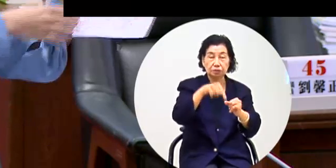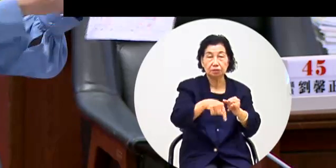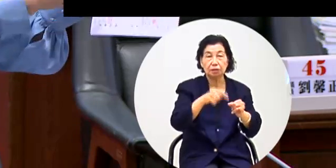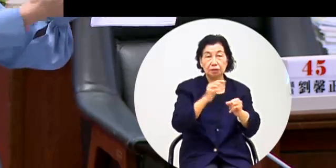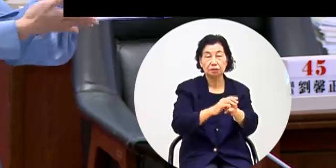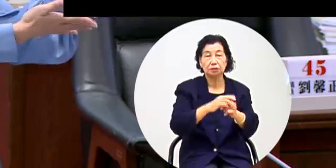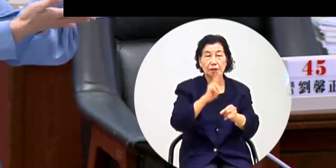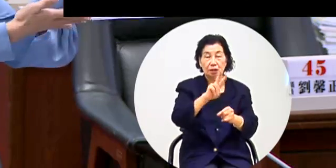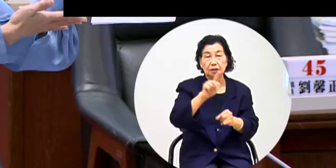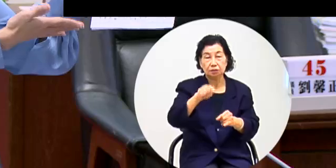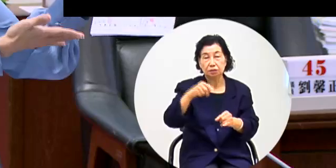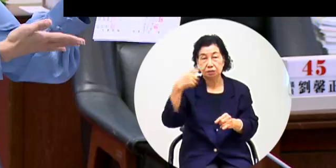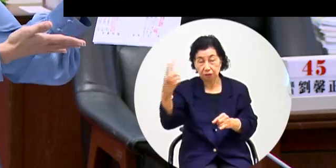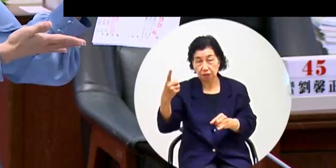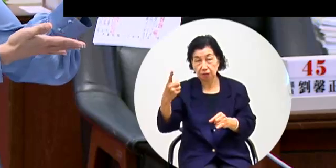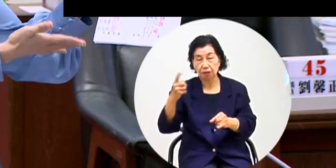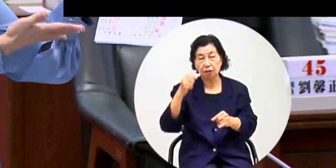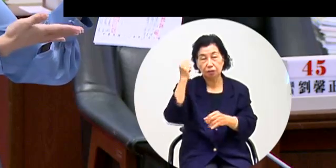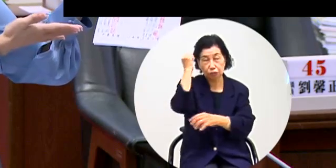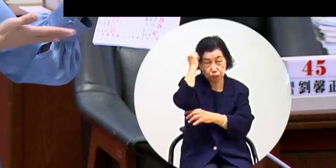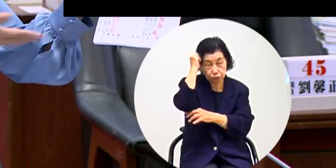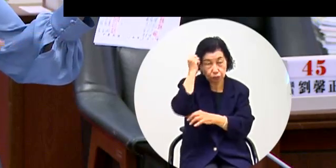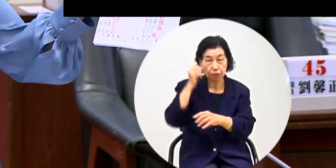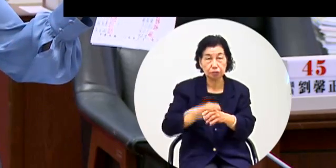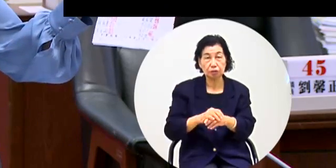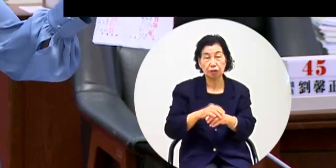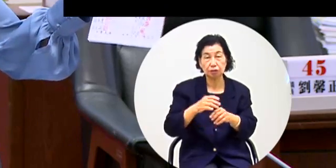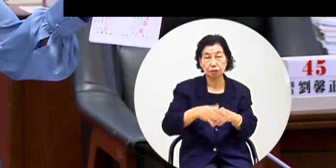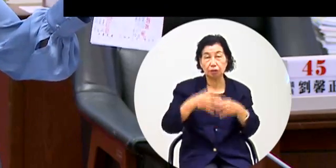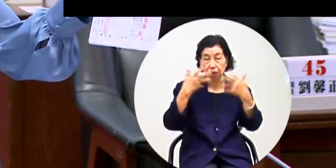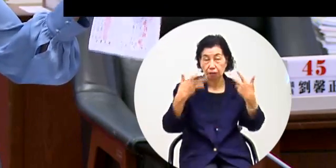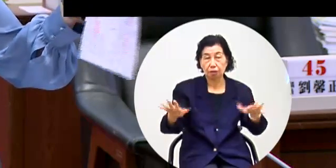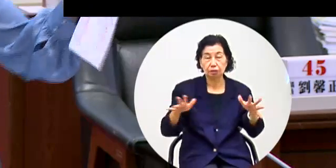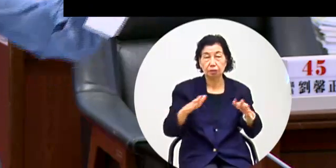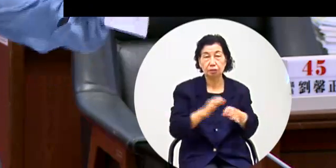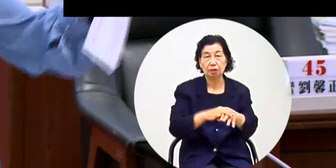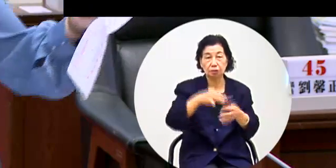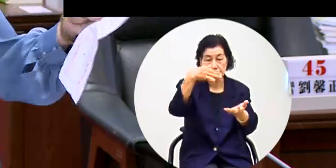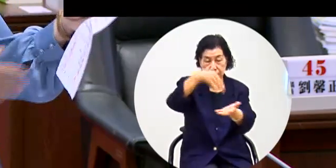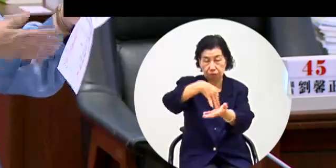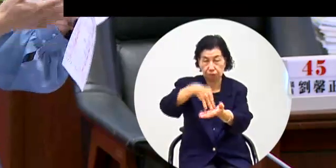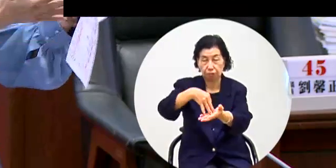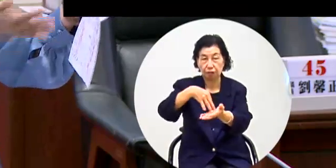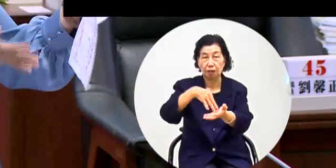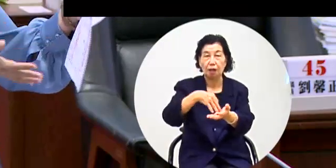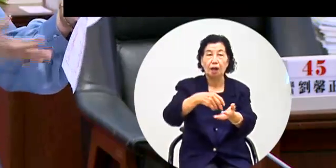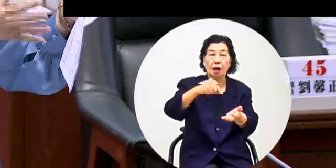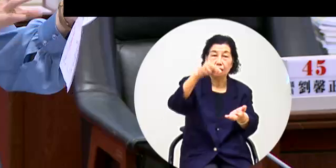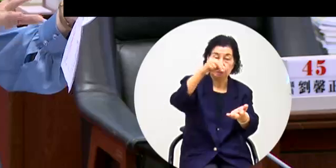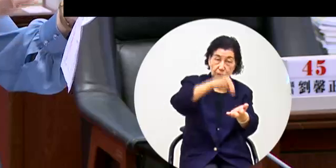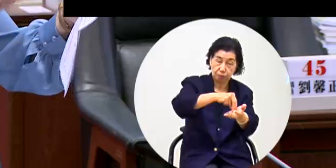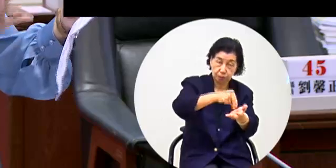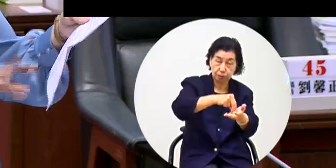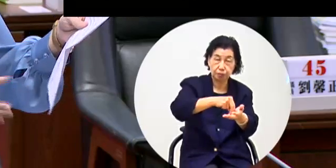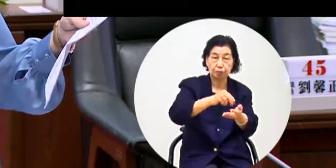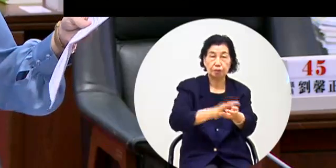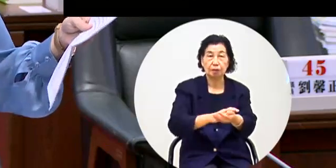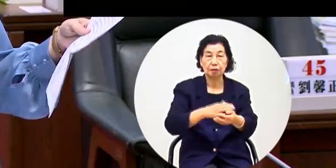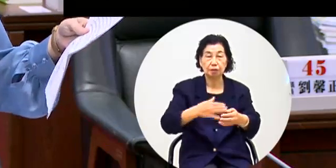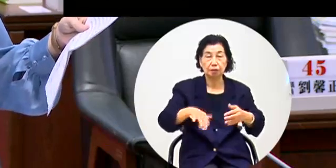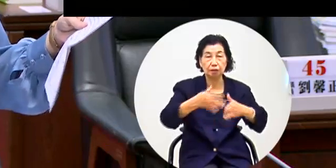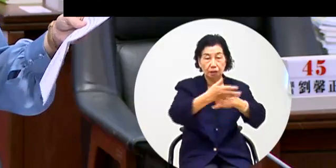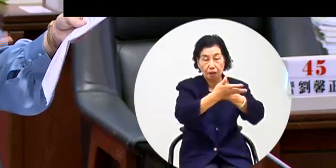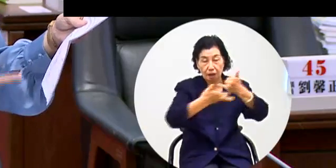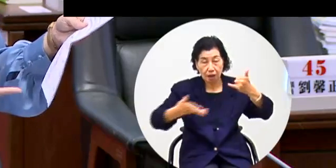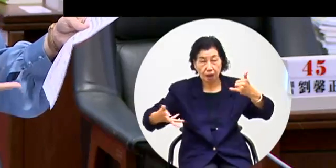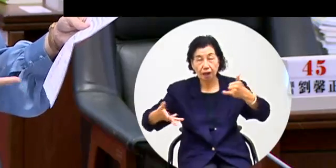这边大家都签名盖章了，他是在这个沿海路过去的另外一头，就在这个工业区的里头山下的一个小